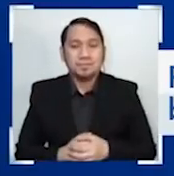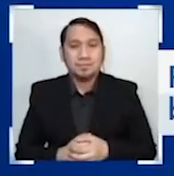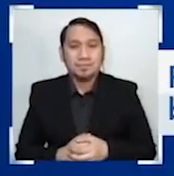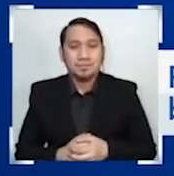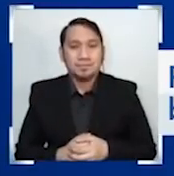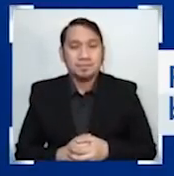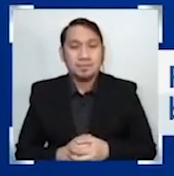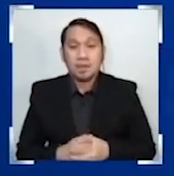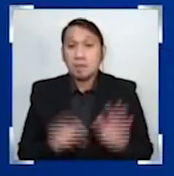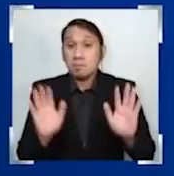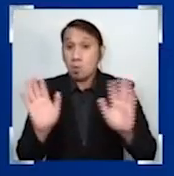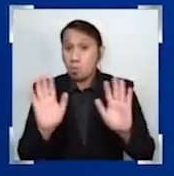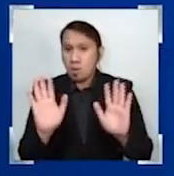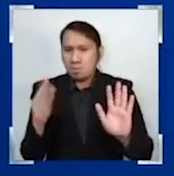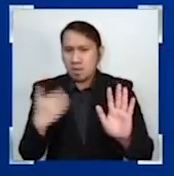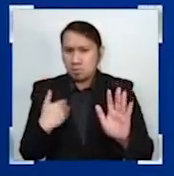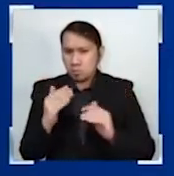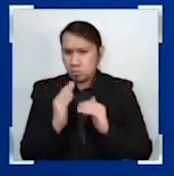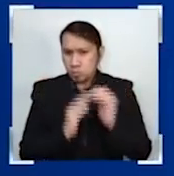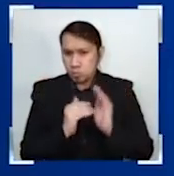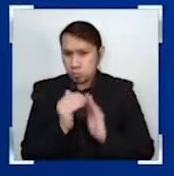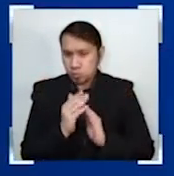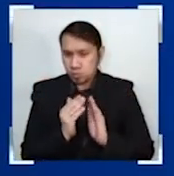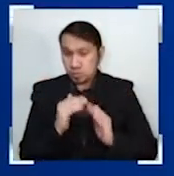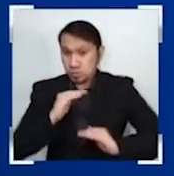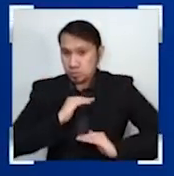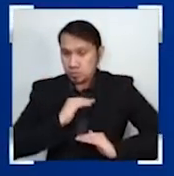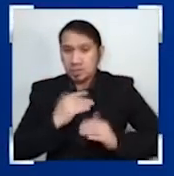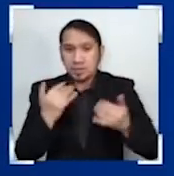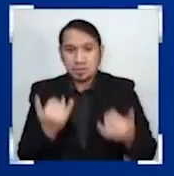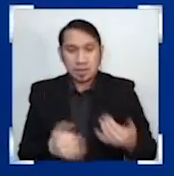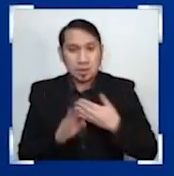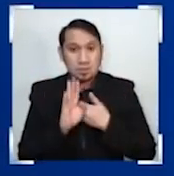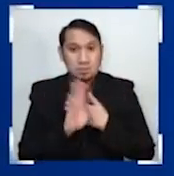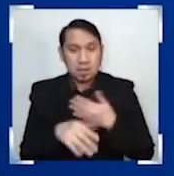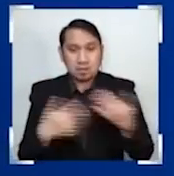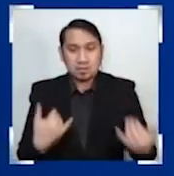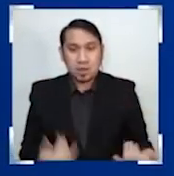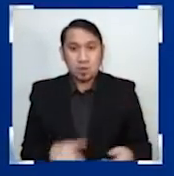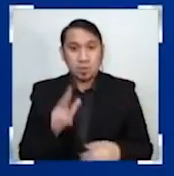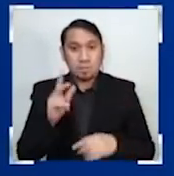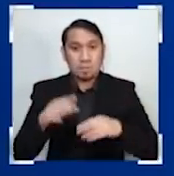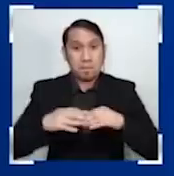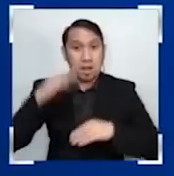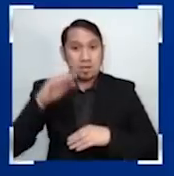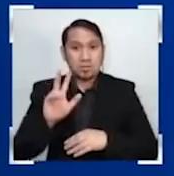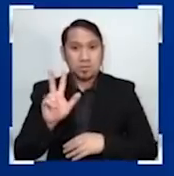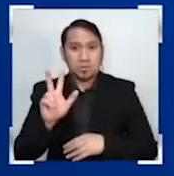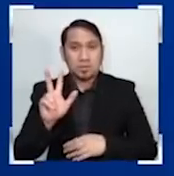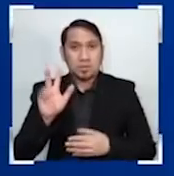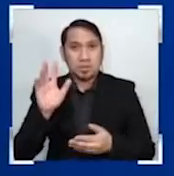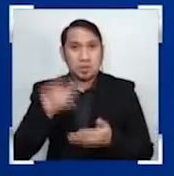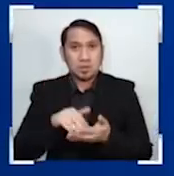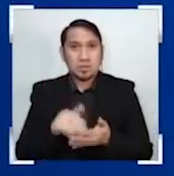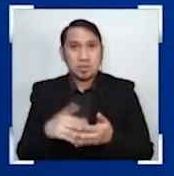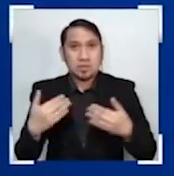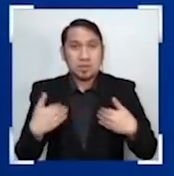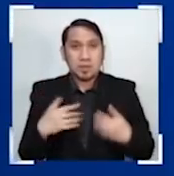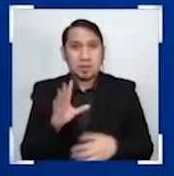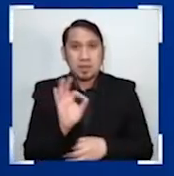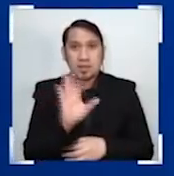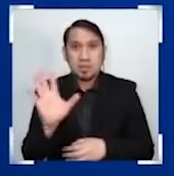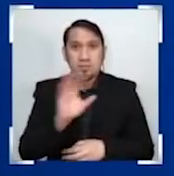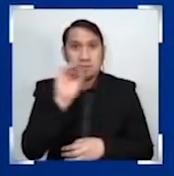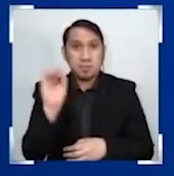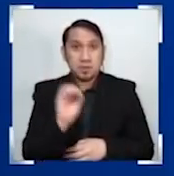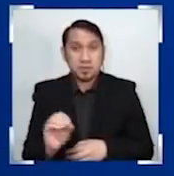pa rin maging kampante. Ngayong araw, balik sa lagpas 30,000 ang dagdag na kaso ng COVID. 95% sa mga yan na itala sa